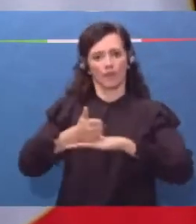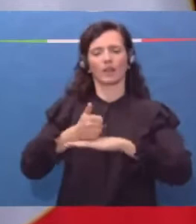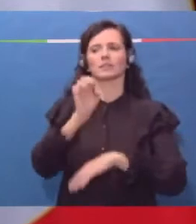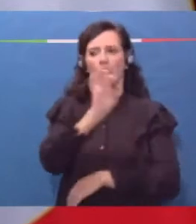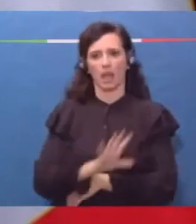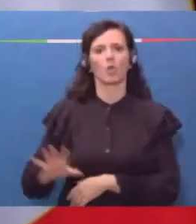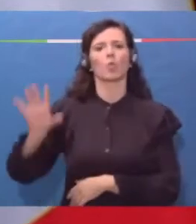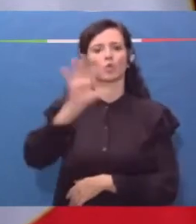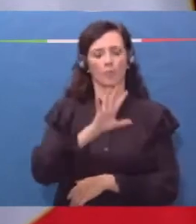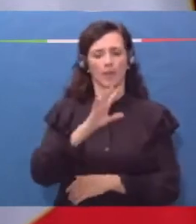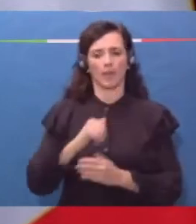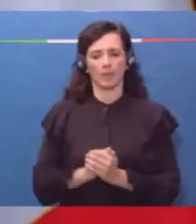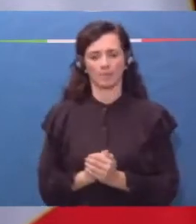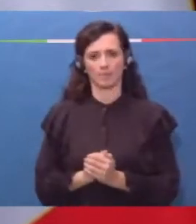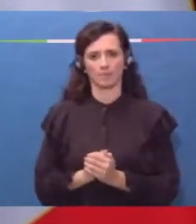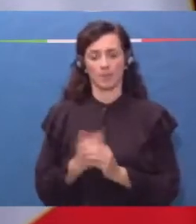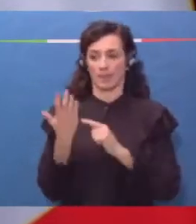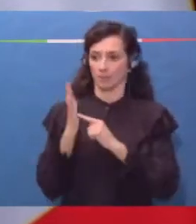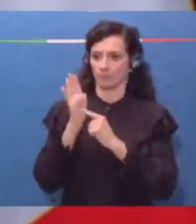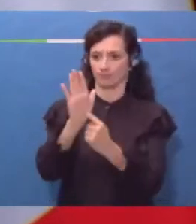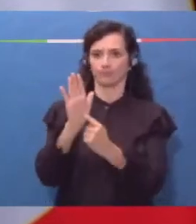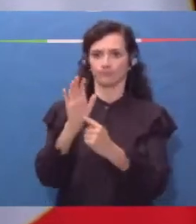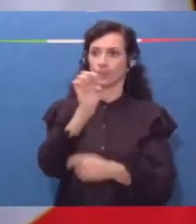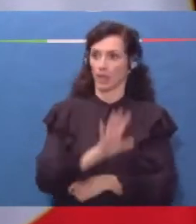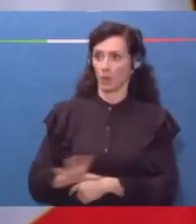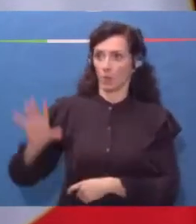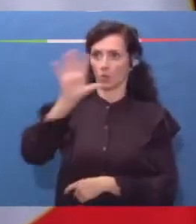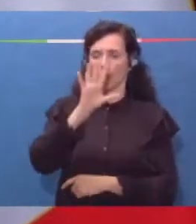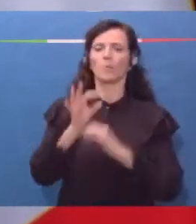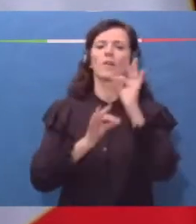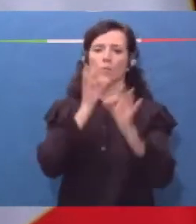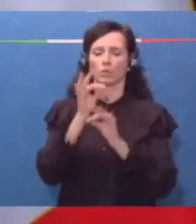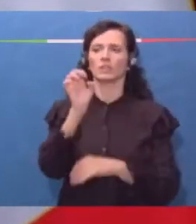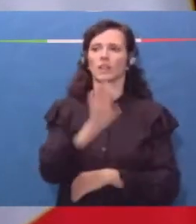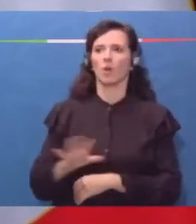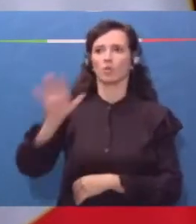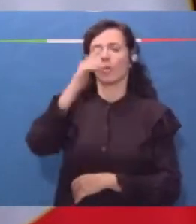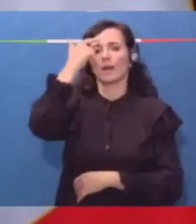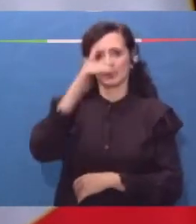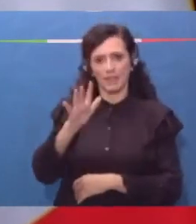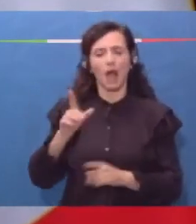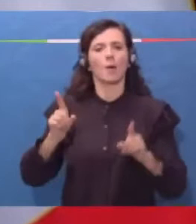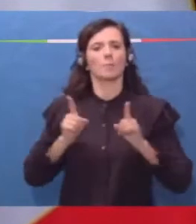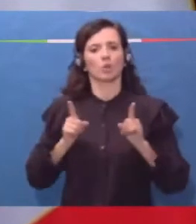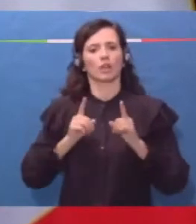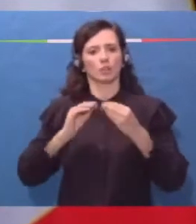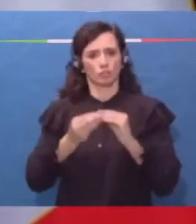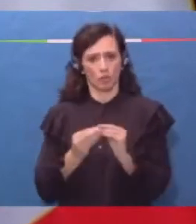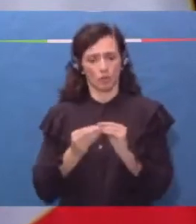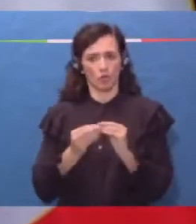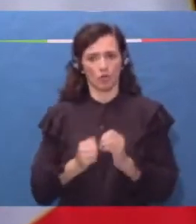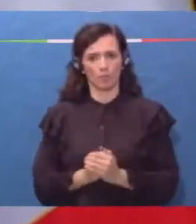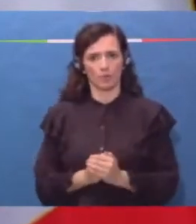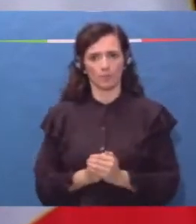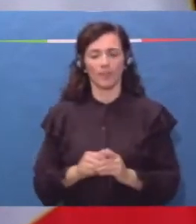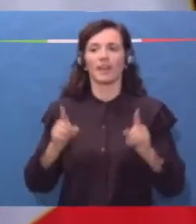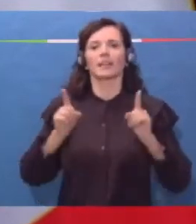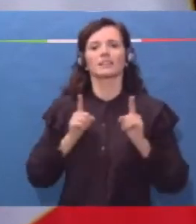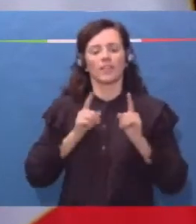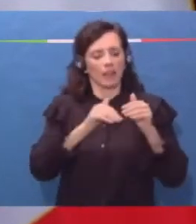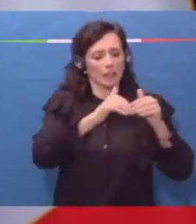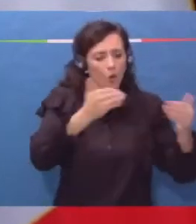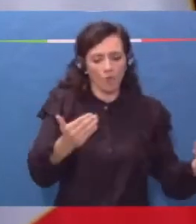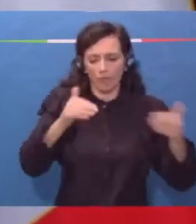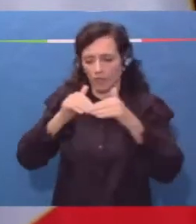Per essere sovrani occorre che l'Europa sappia proteggersi, sappia difendere i propri